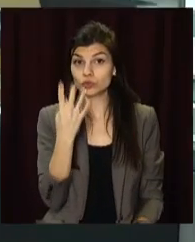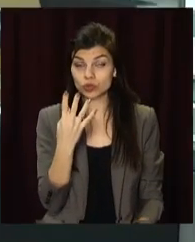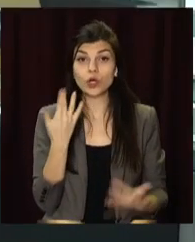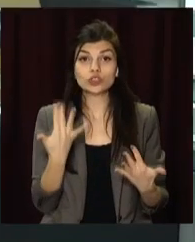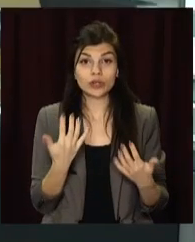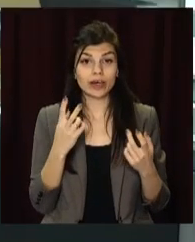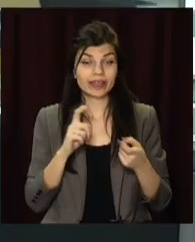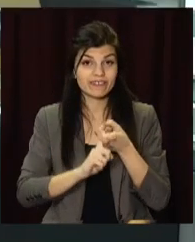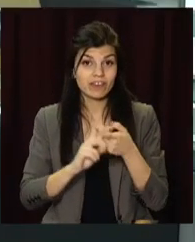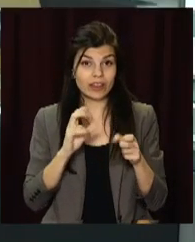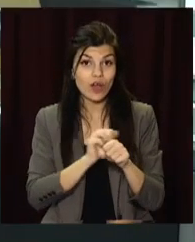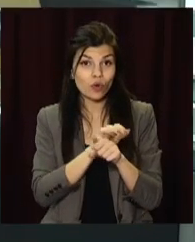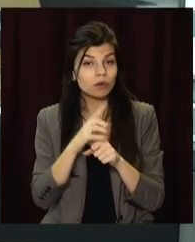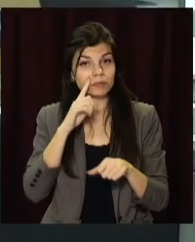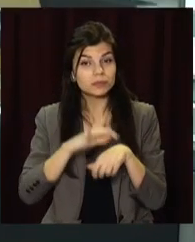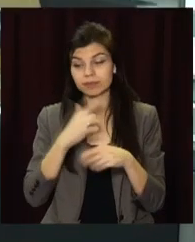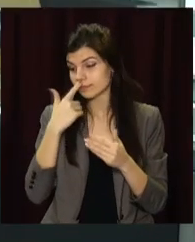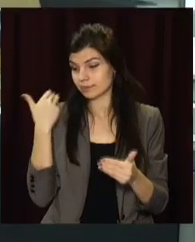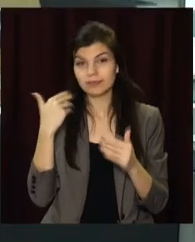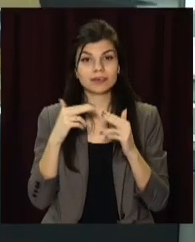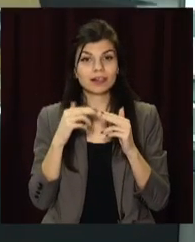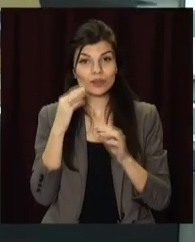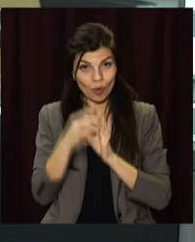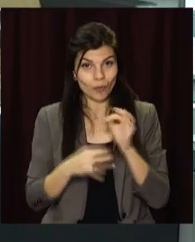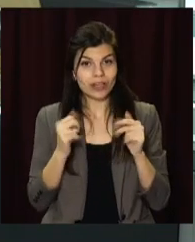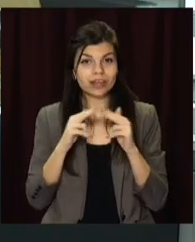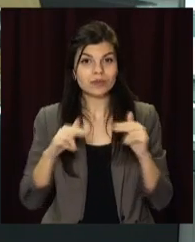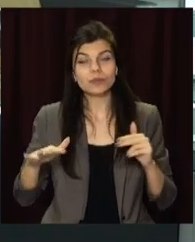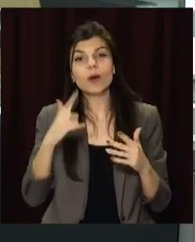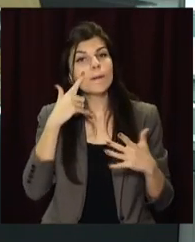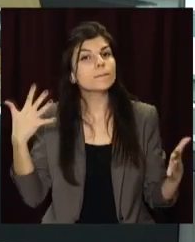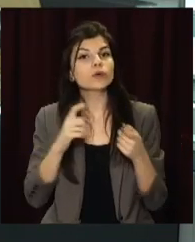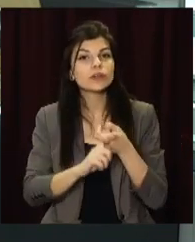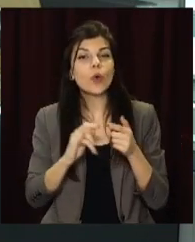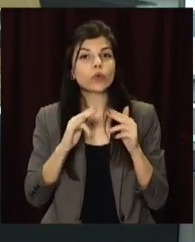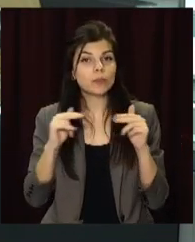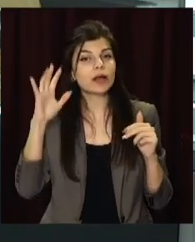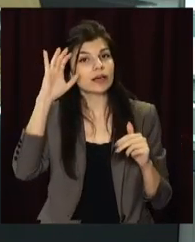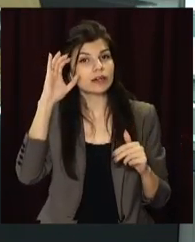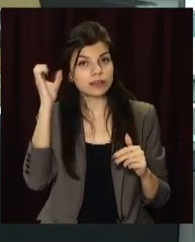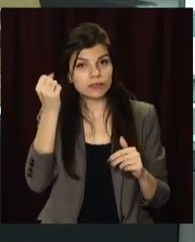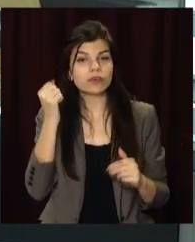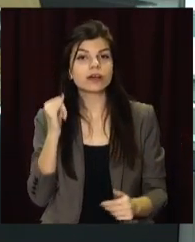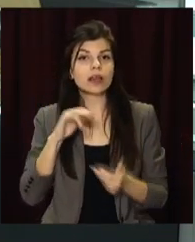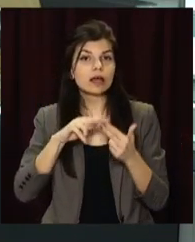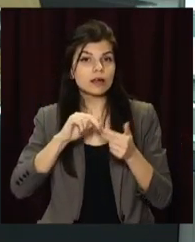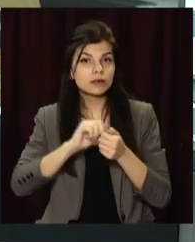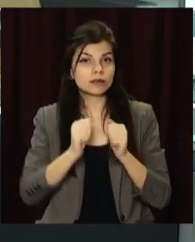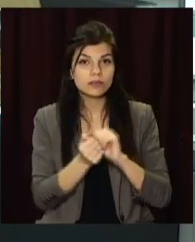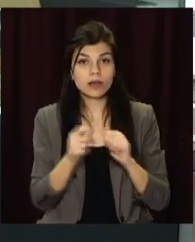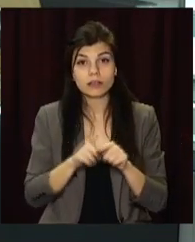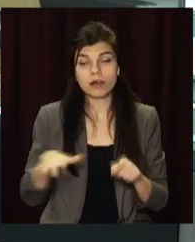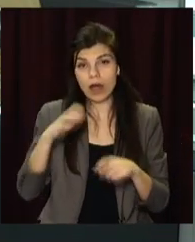Плюс 104. Стільки інфікованих на ковід виявили за попередню добу на Дніпропетровщині. Найбільше нових заражених у Дніпрі, Кривому Розі